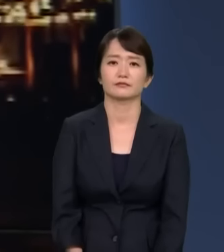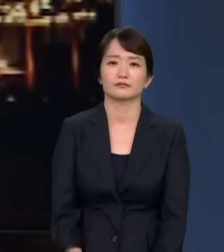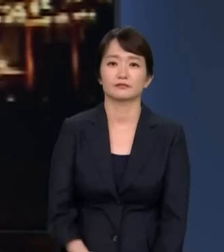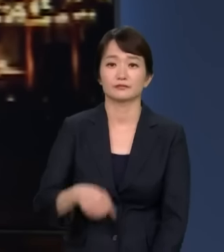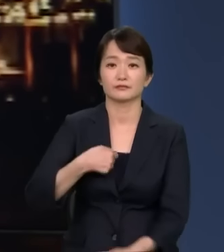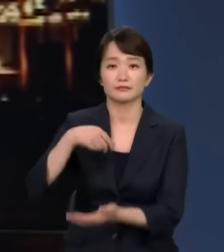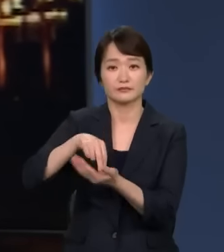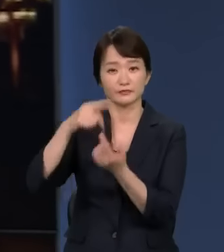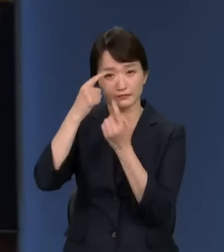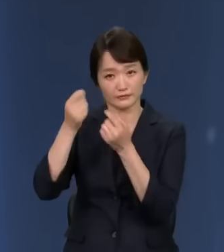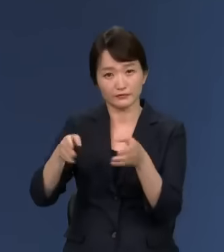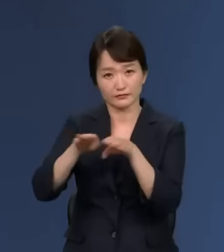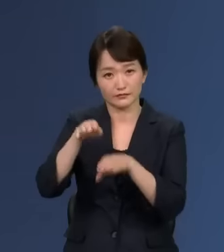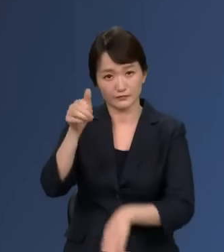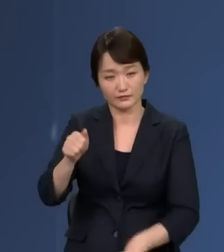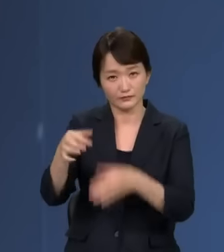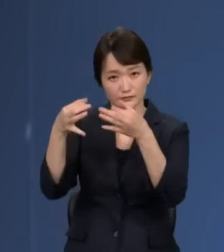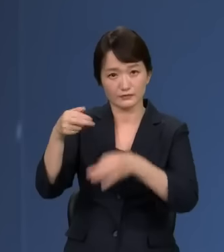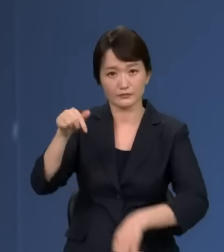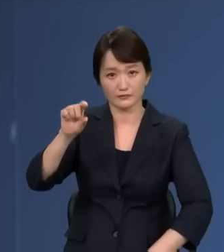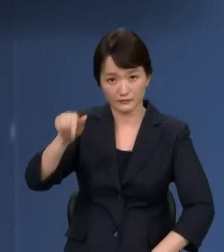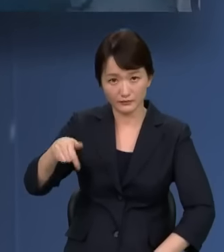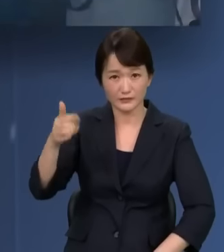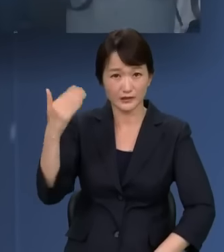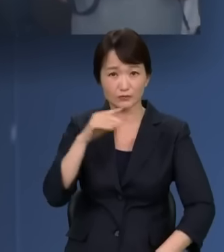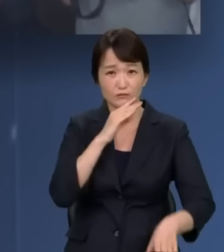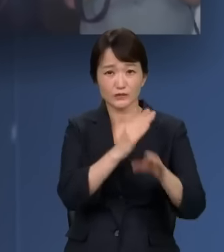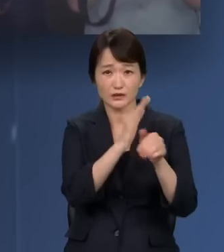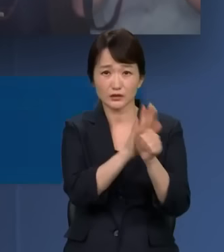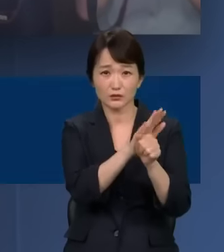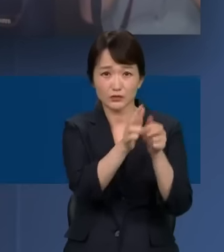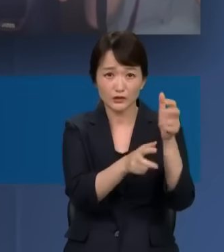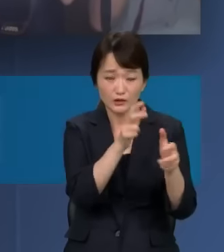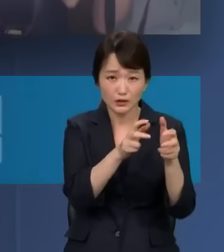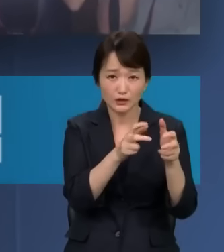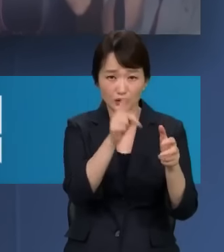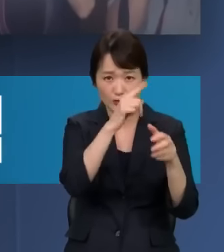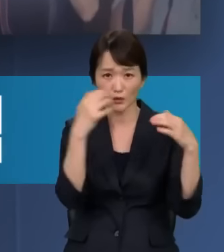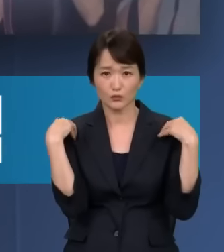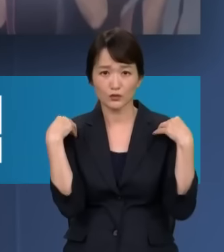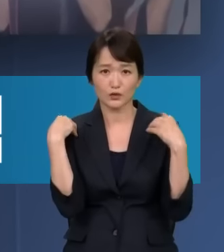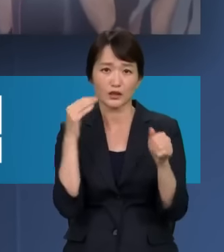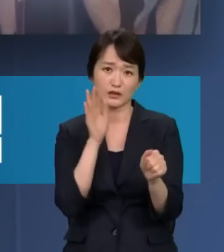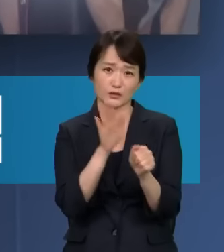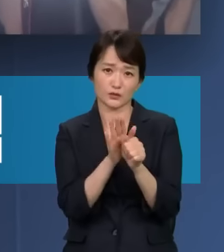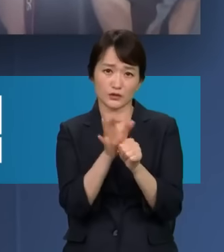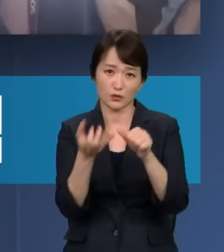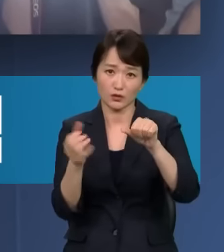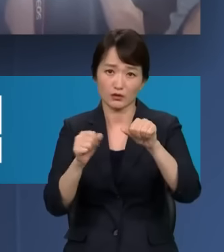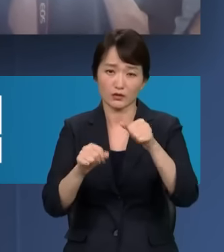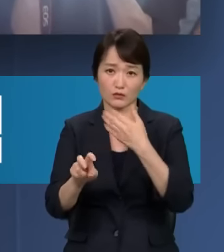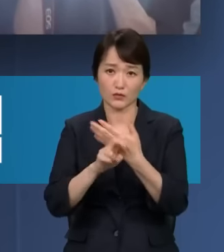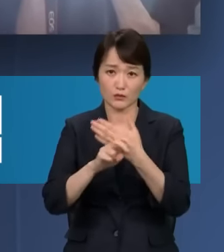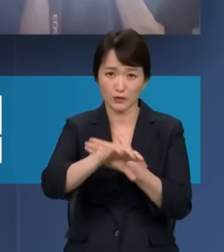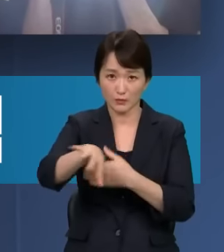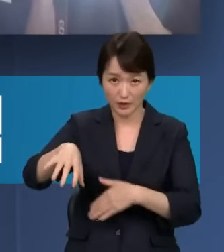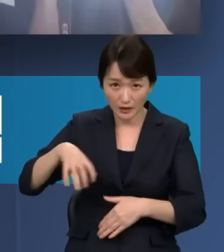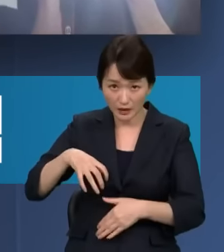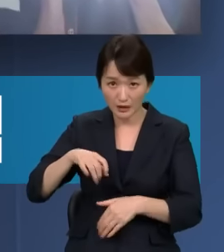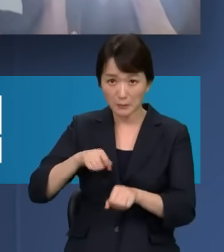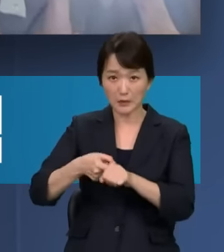김영석 독립기념관장이 과거 대북지원사업 국가보조금 5억 원을 부정한 방법으로 타냈다가 벌금형을 확정받았던